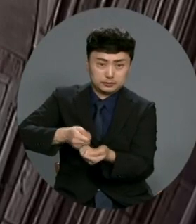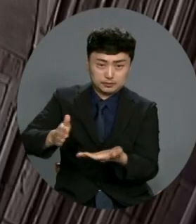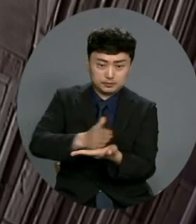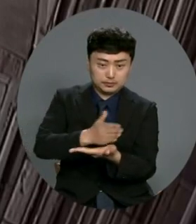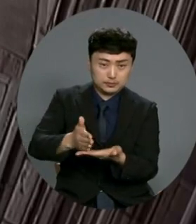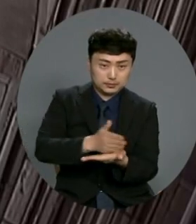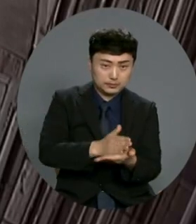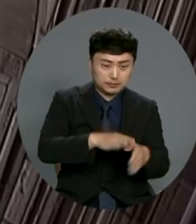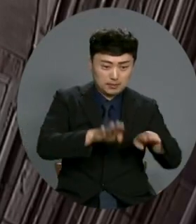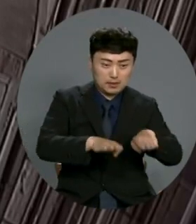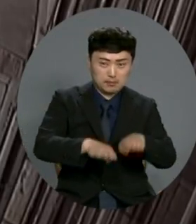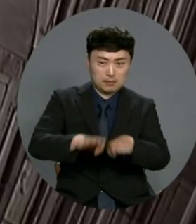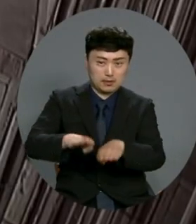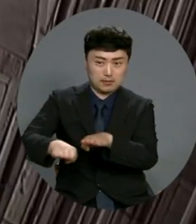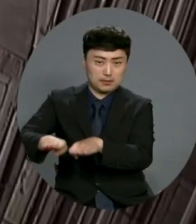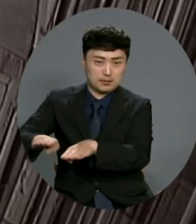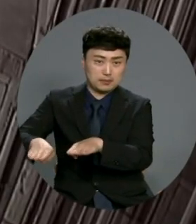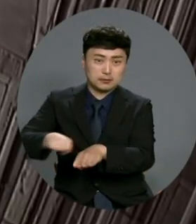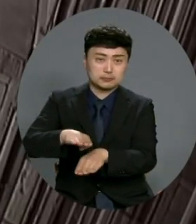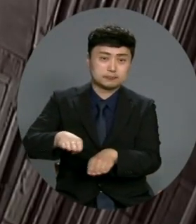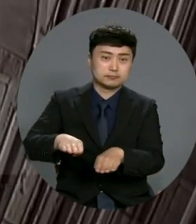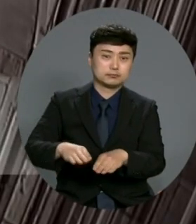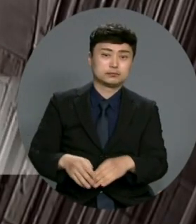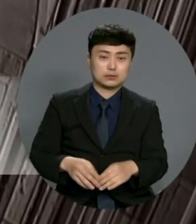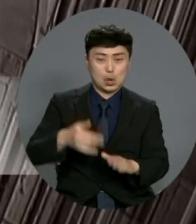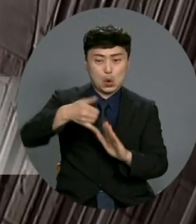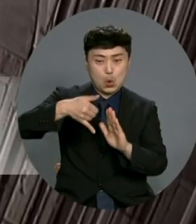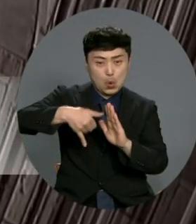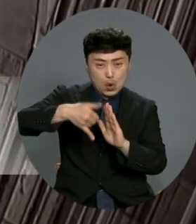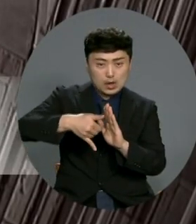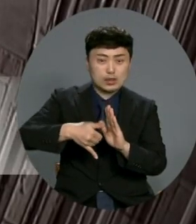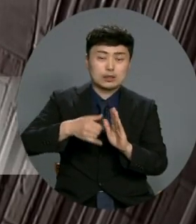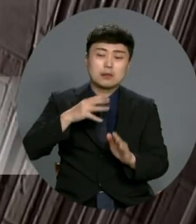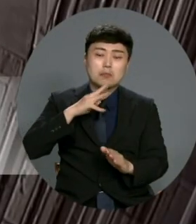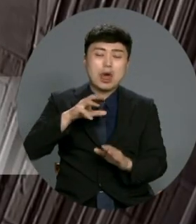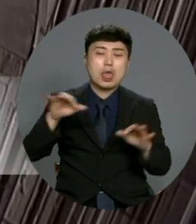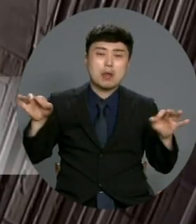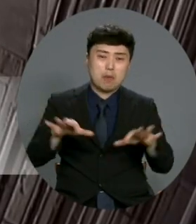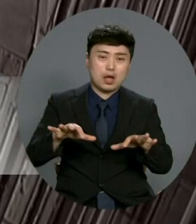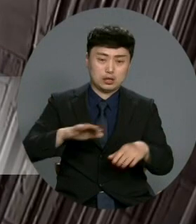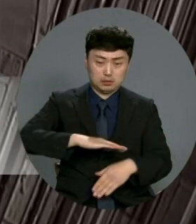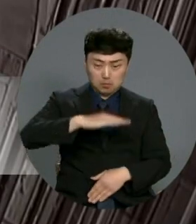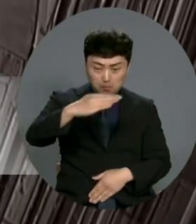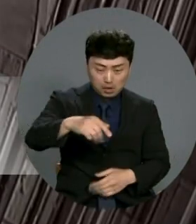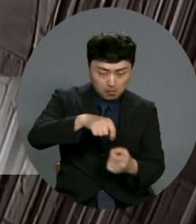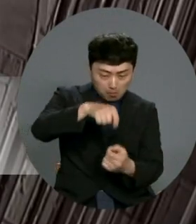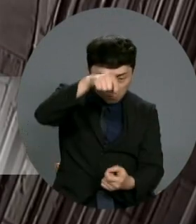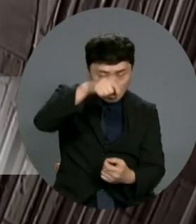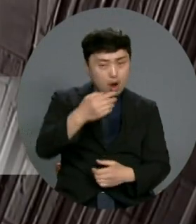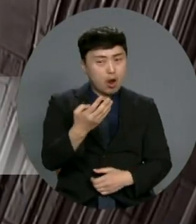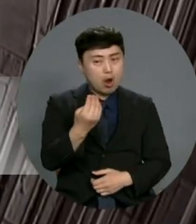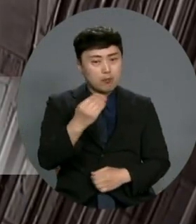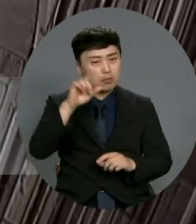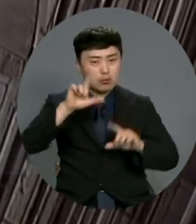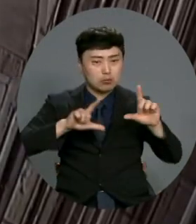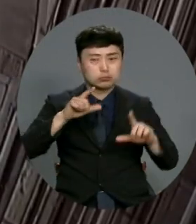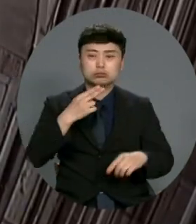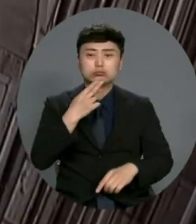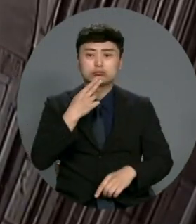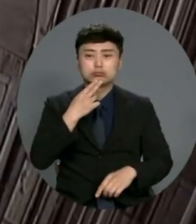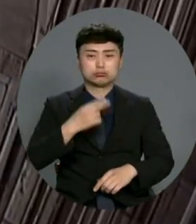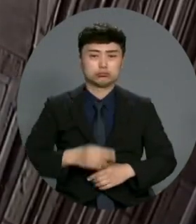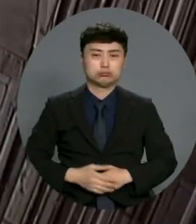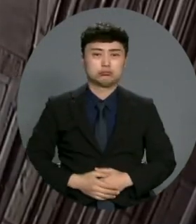중장비로 다짐 작업을 합니다. 공사는 35분 만에 끝났는데 방지턱의 높이나 각도를 측정하는 모습은 찾아볼 수